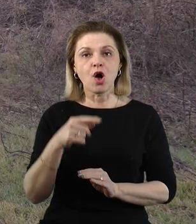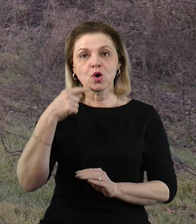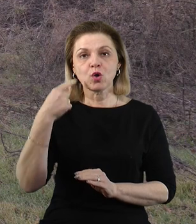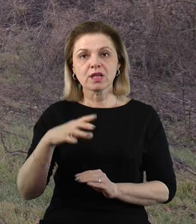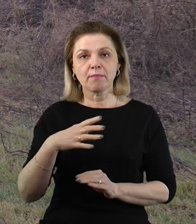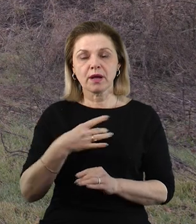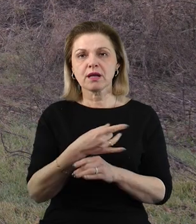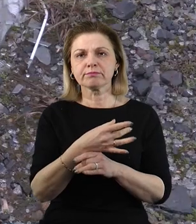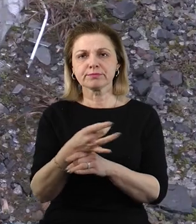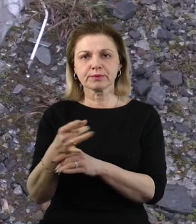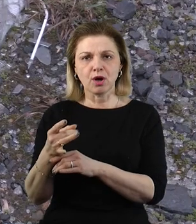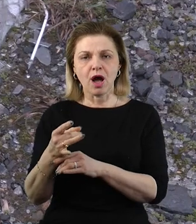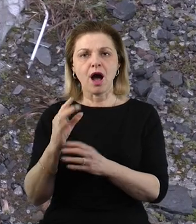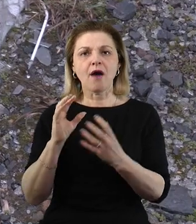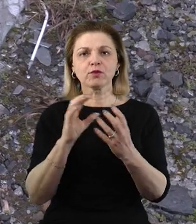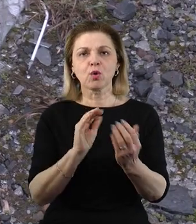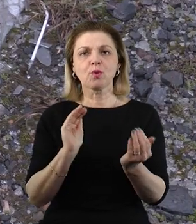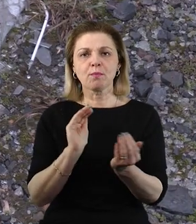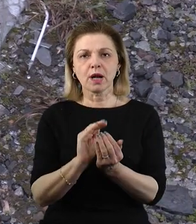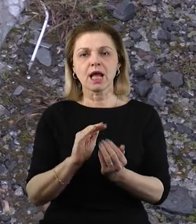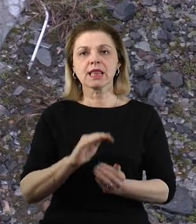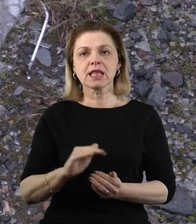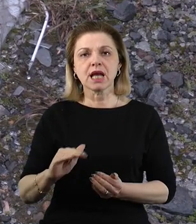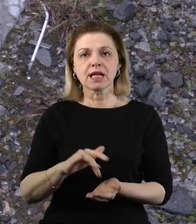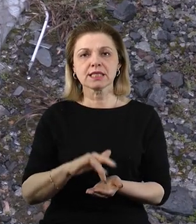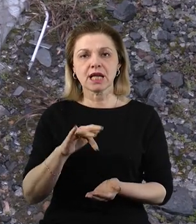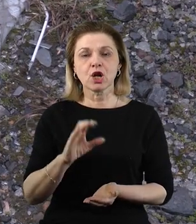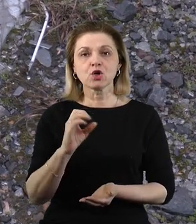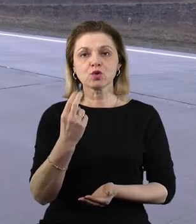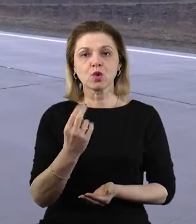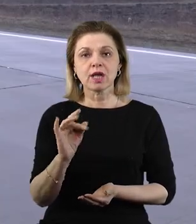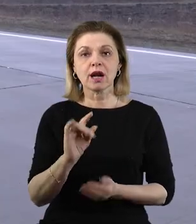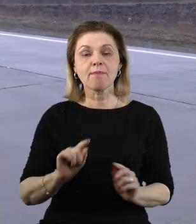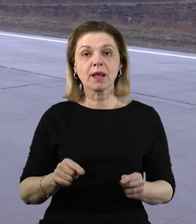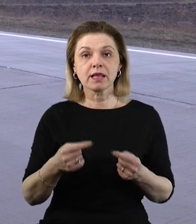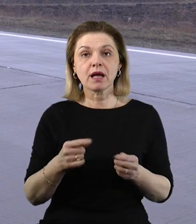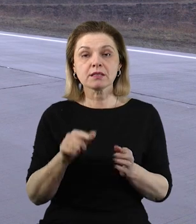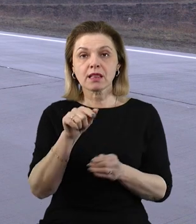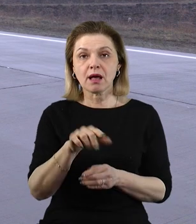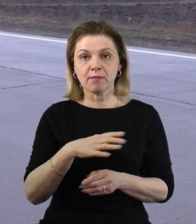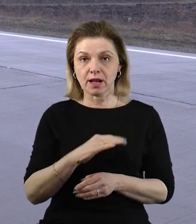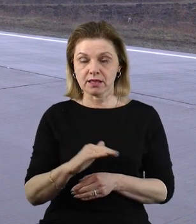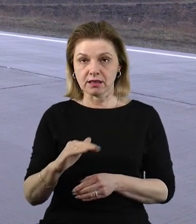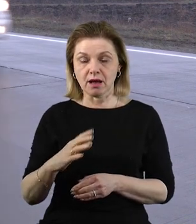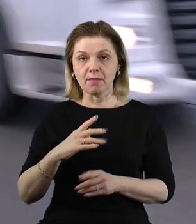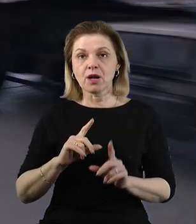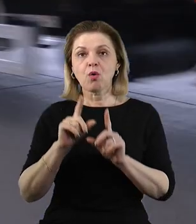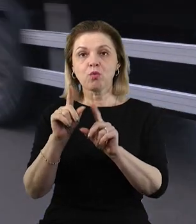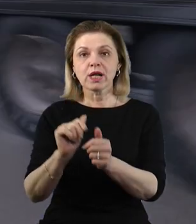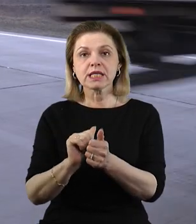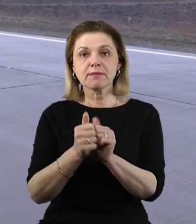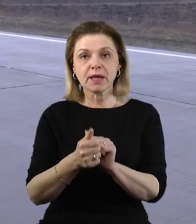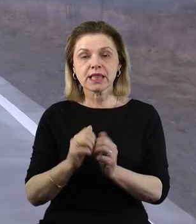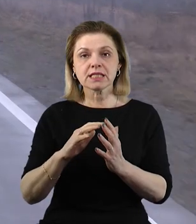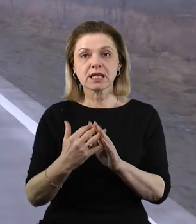розстріляли мікроавтобус з працівниками дитячого центру соціально-психологічної реабілітації які їхали змінити колег у селі Антонівка